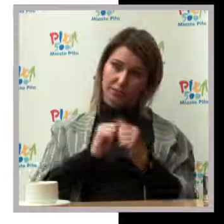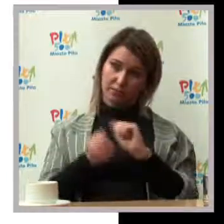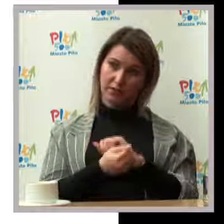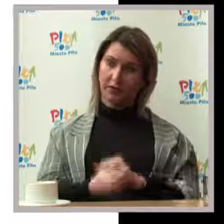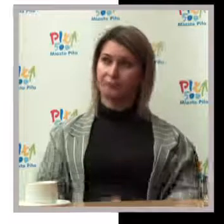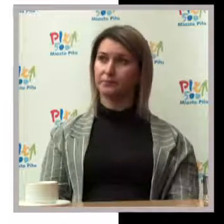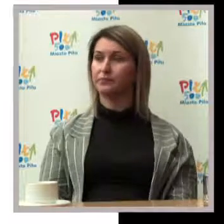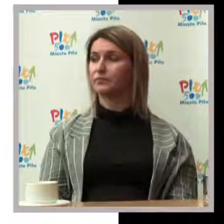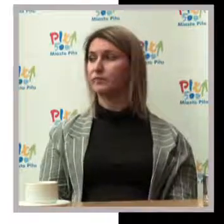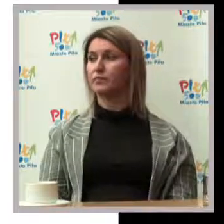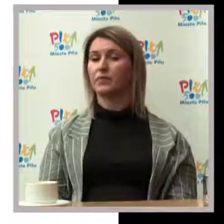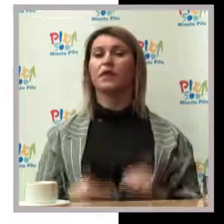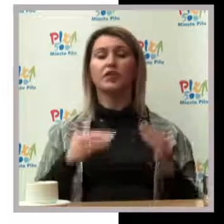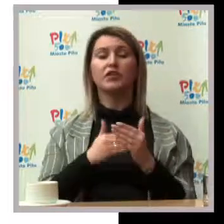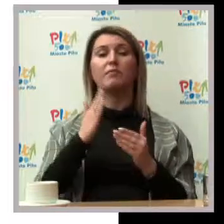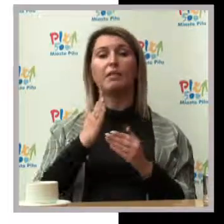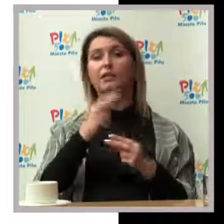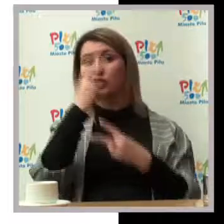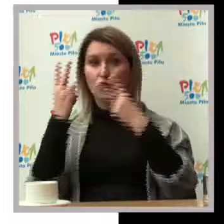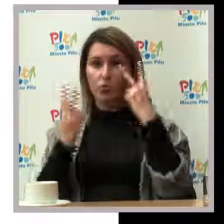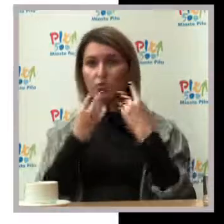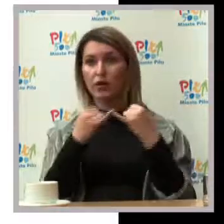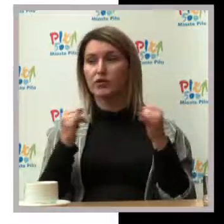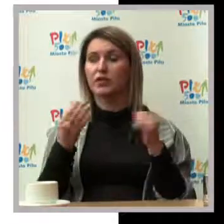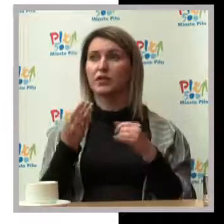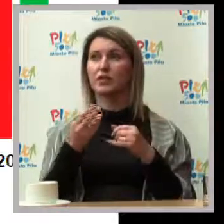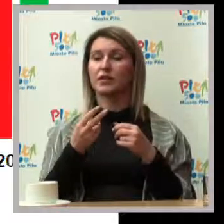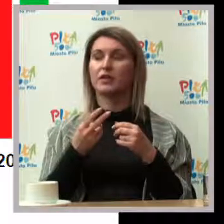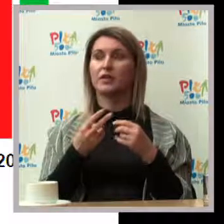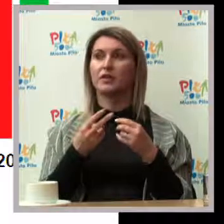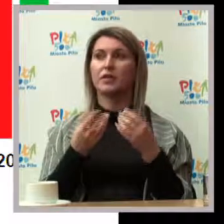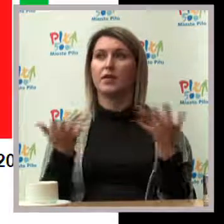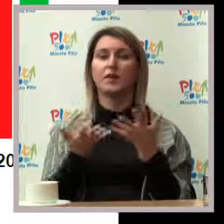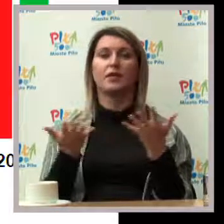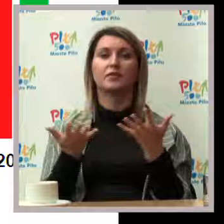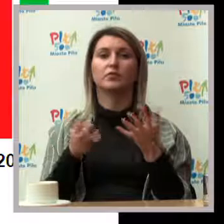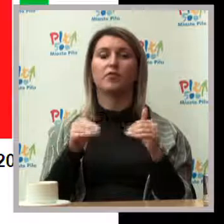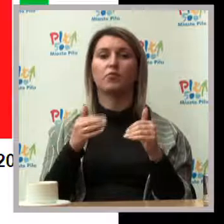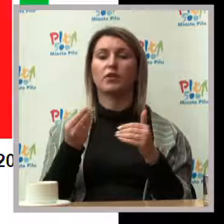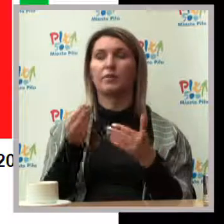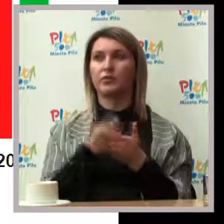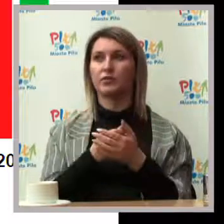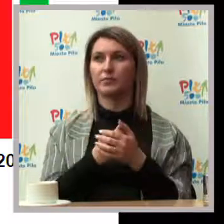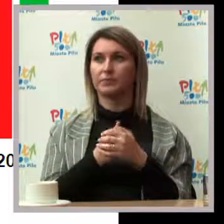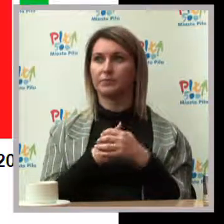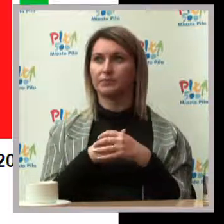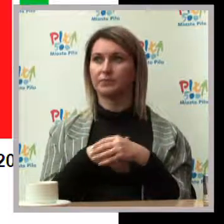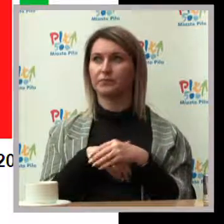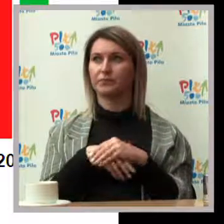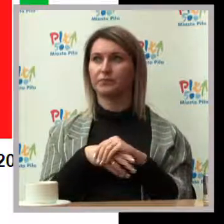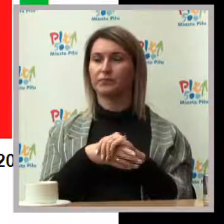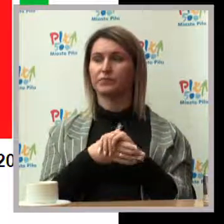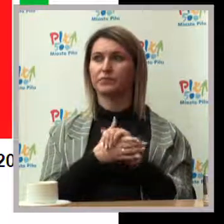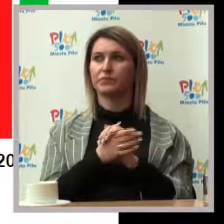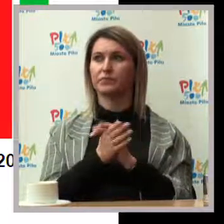oświaty będziemy musieli znaleźć oczywiście środki finansowe w budżecie własnym miasta. Dopłaty z budżetu miasta do zadań z zakresu